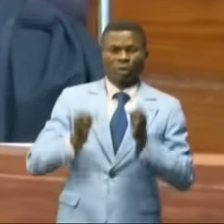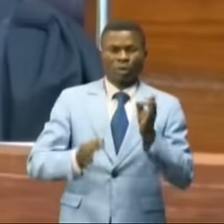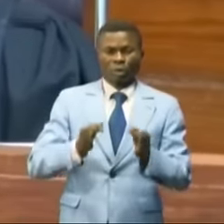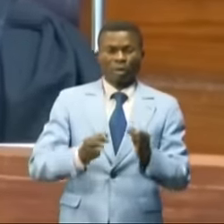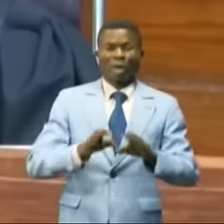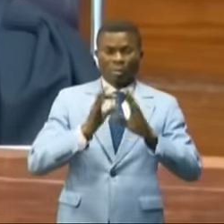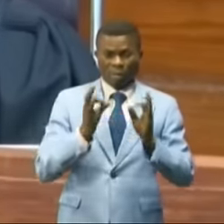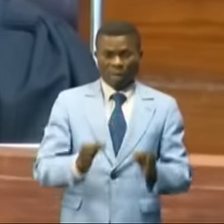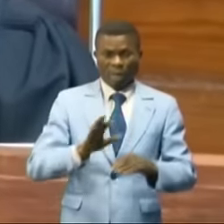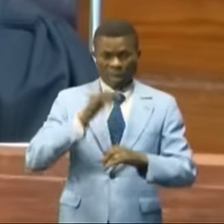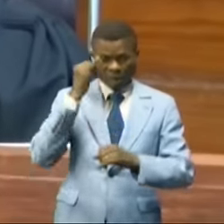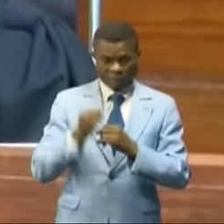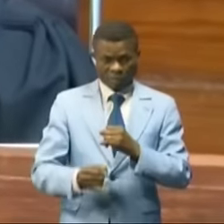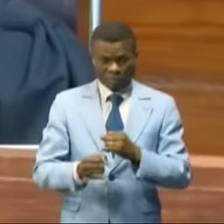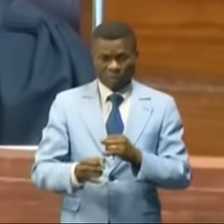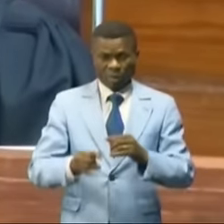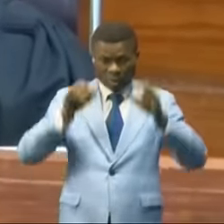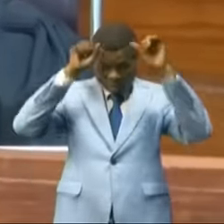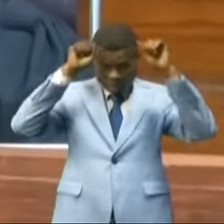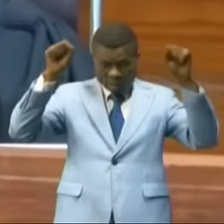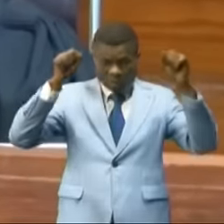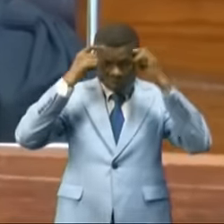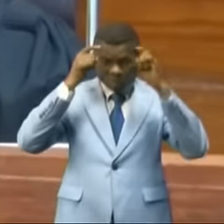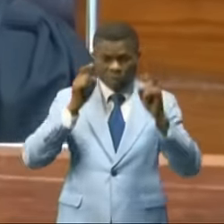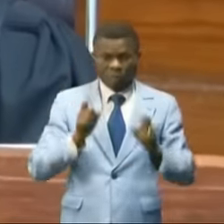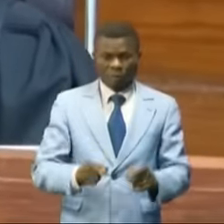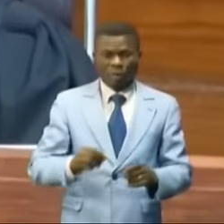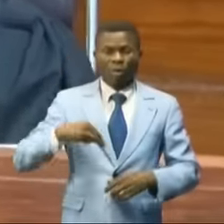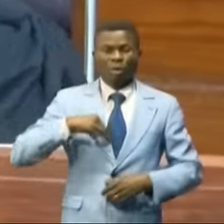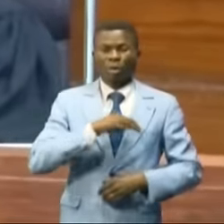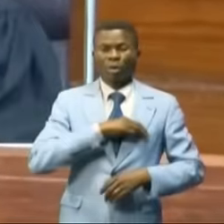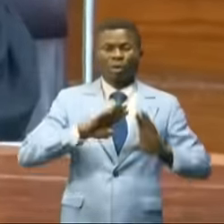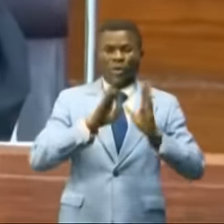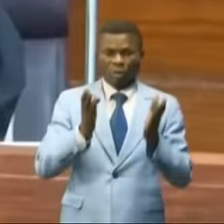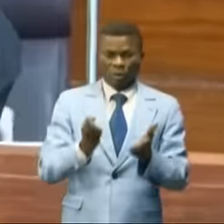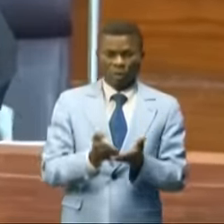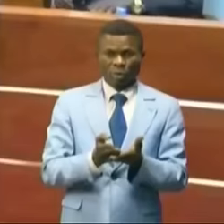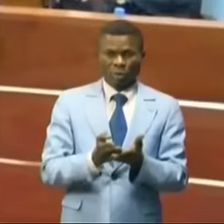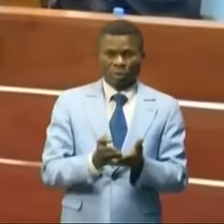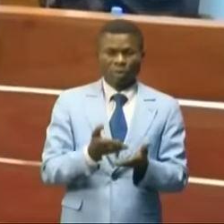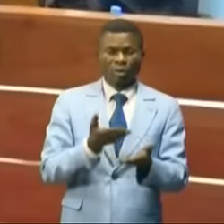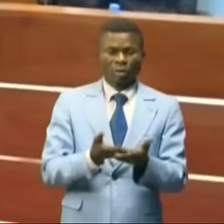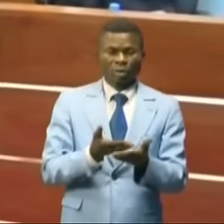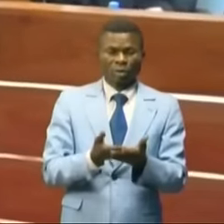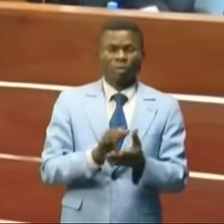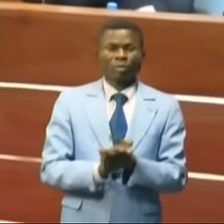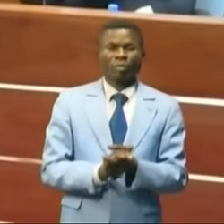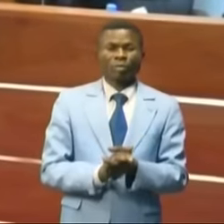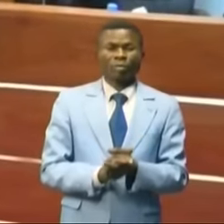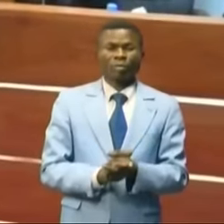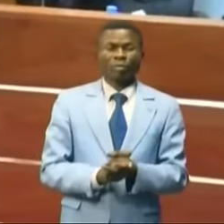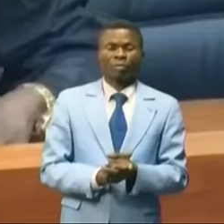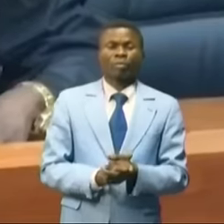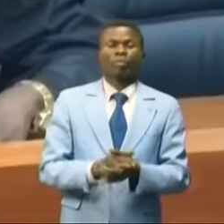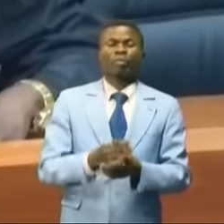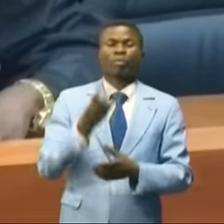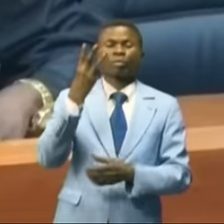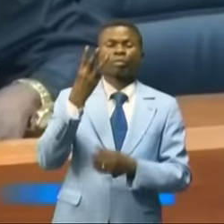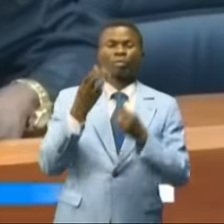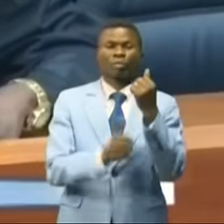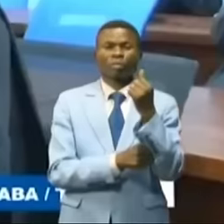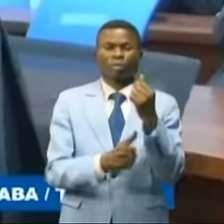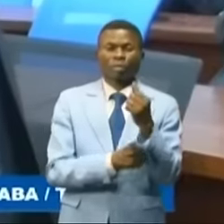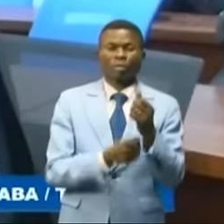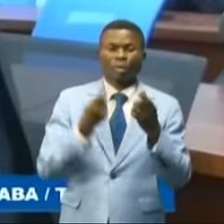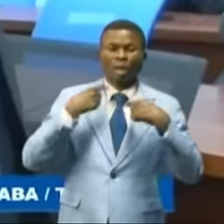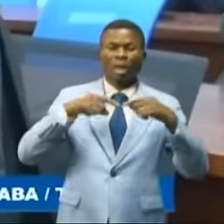de quoi, le présent arrêt est signé par les membres de la composition. Notons que le présent arrêt sera publié